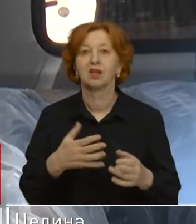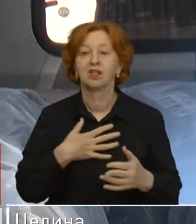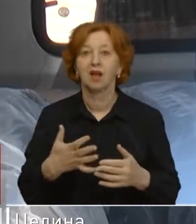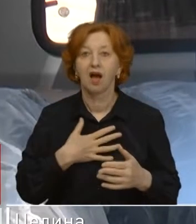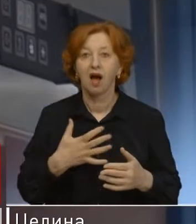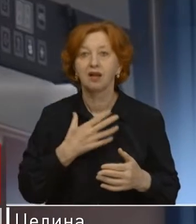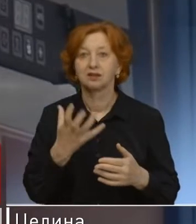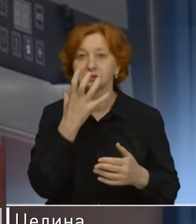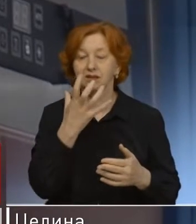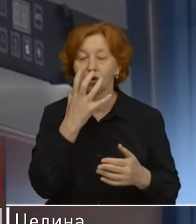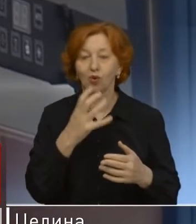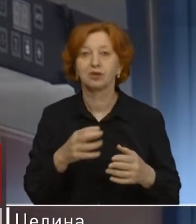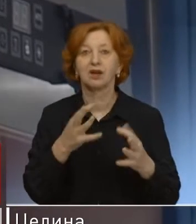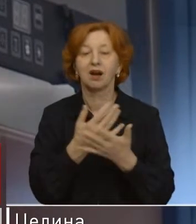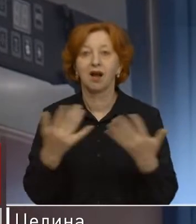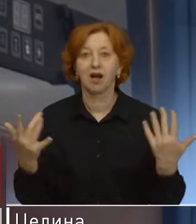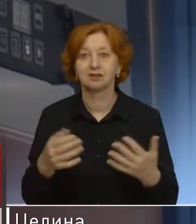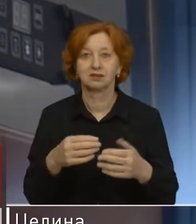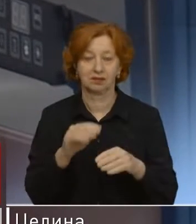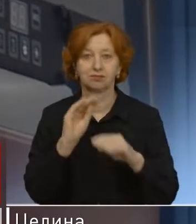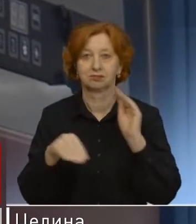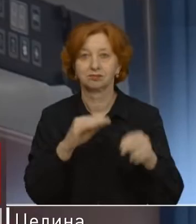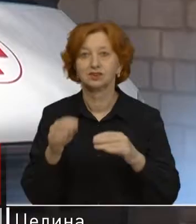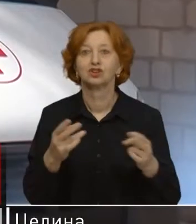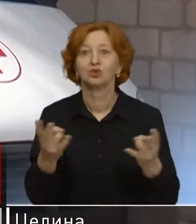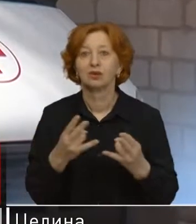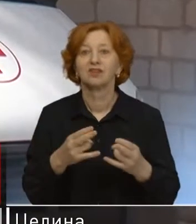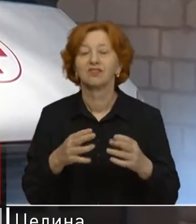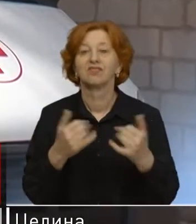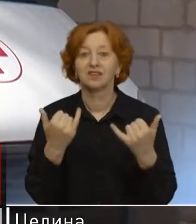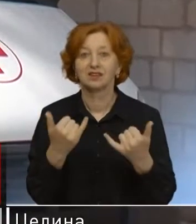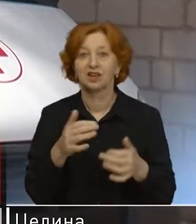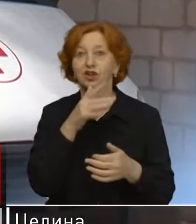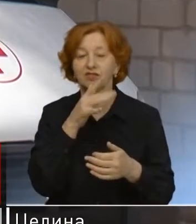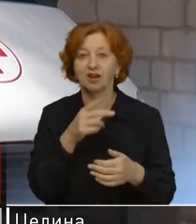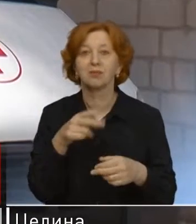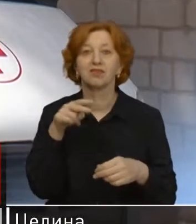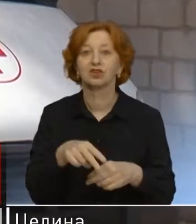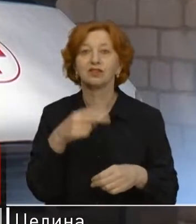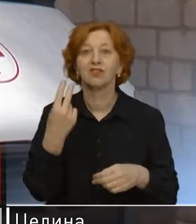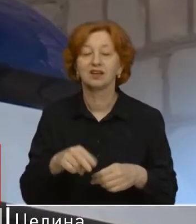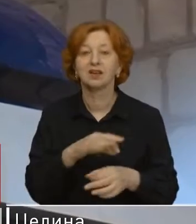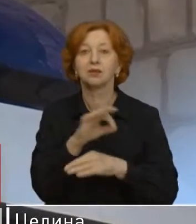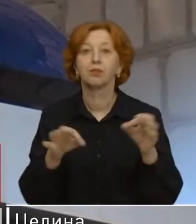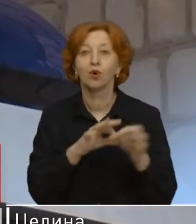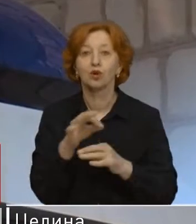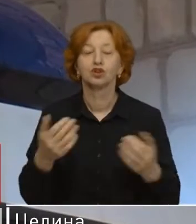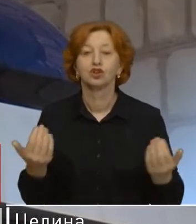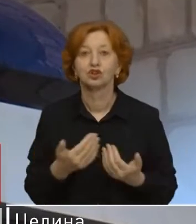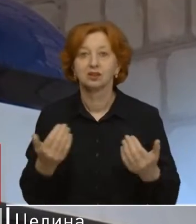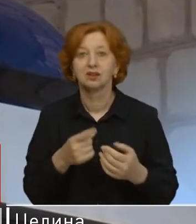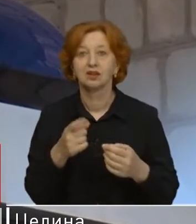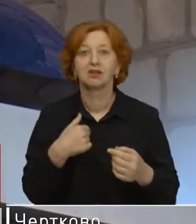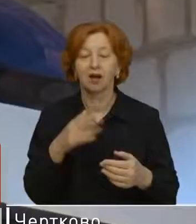кислородными аппаратами, электрокардиографами, компьютерными мониторами. За обновление карет в 2020-м проголосовали жители района